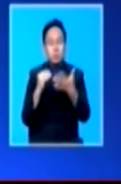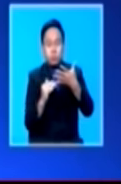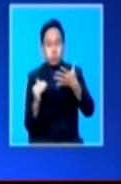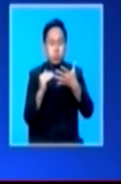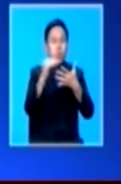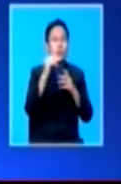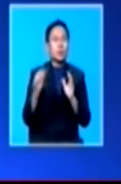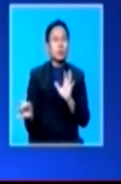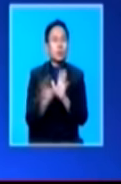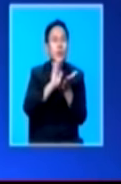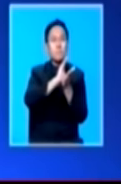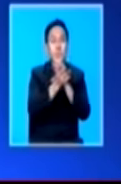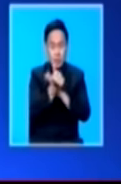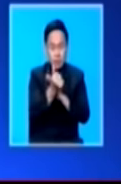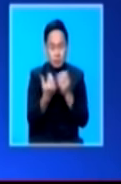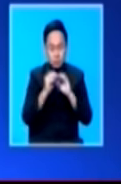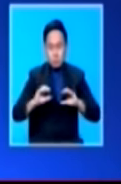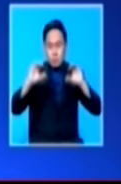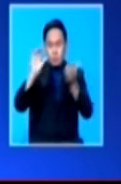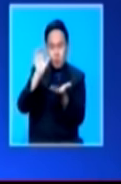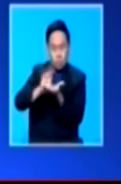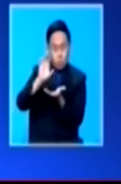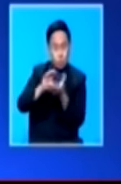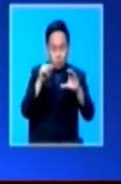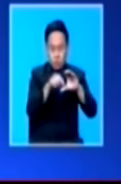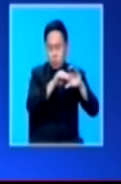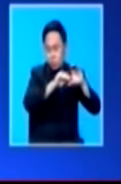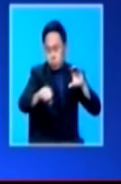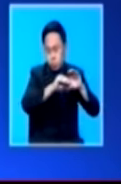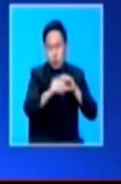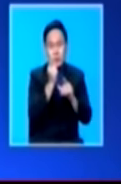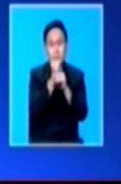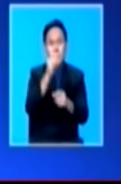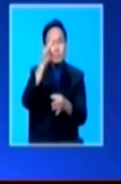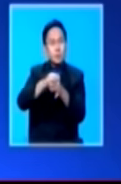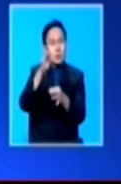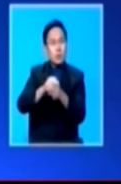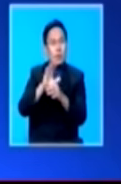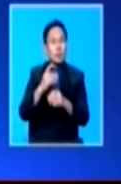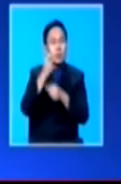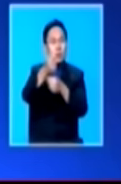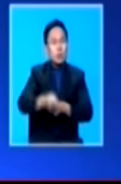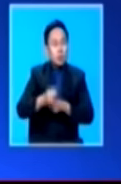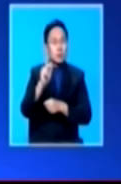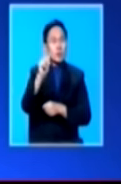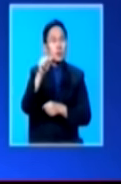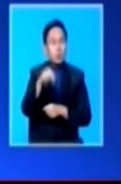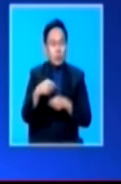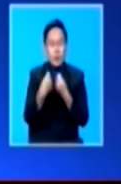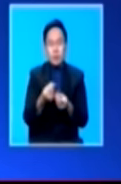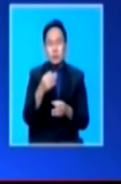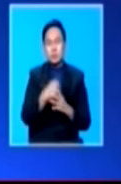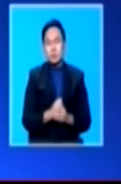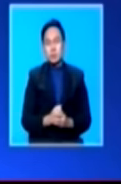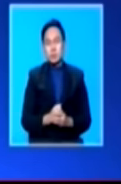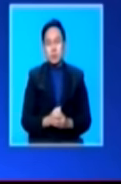ได้สนับสนุนเงินลงทุนผ่านสินเชื่อจากธนาคารเกษตรและสหกรณ์นะครับ